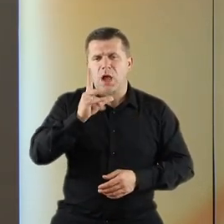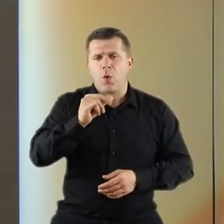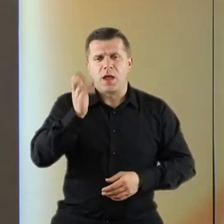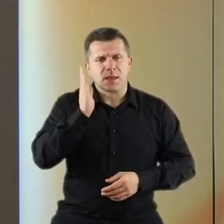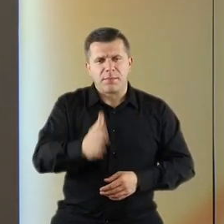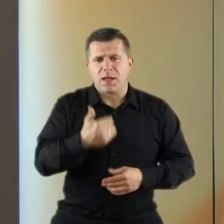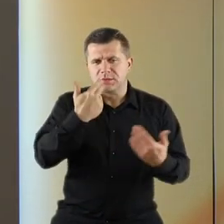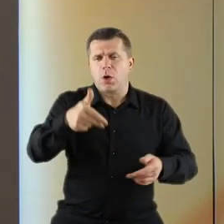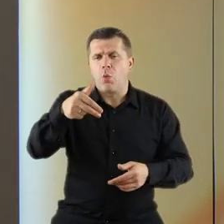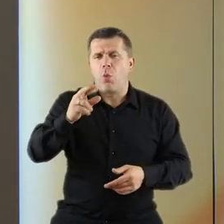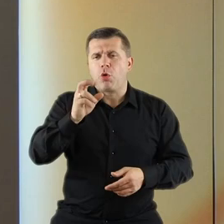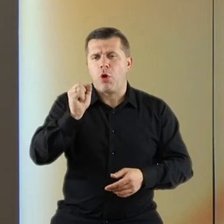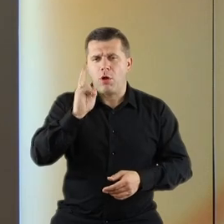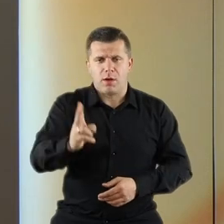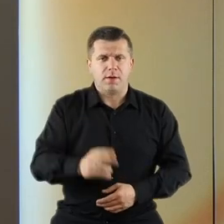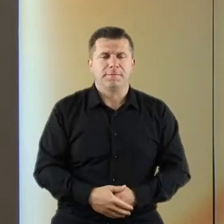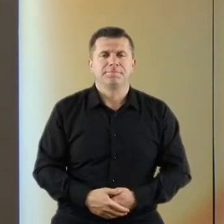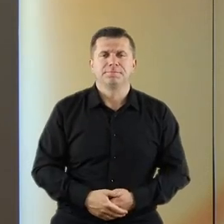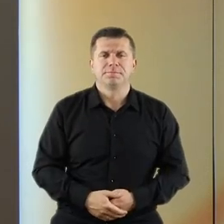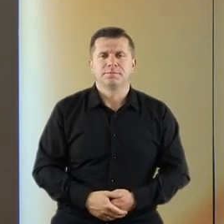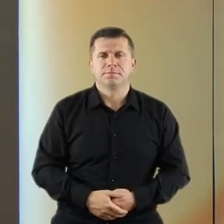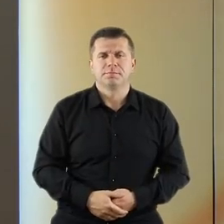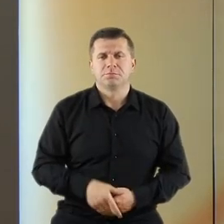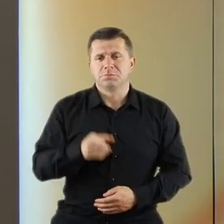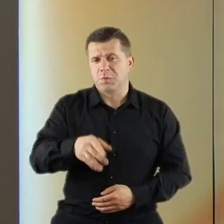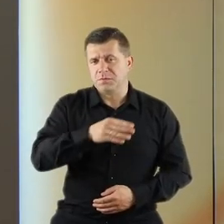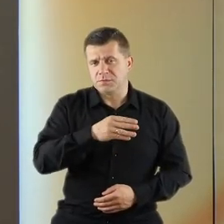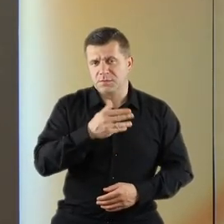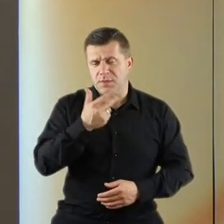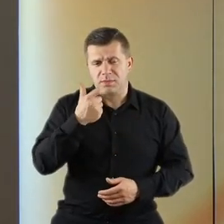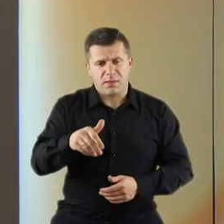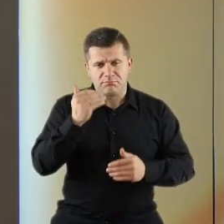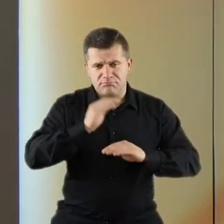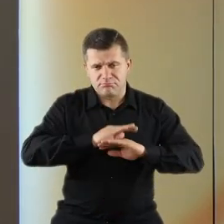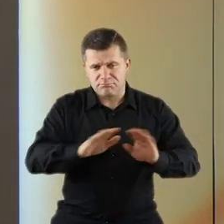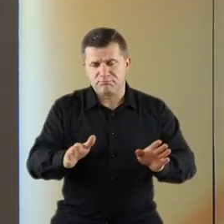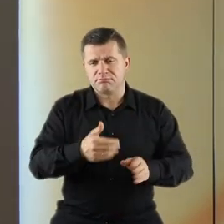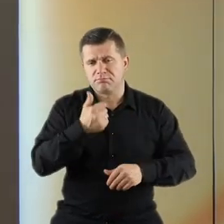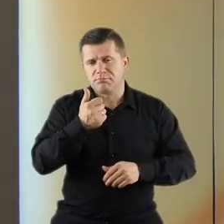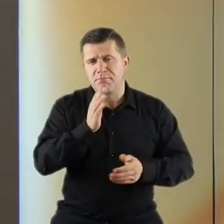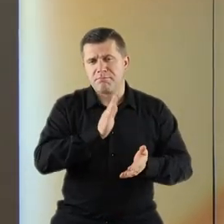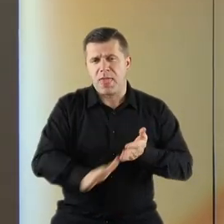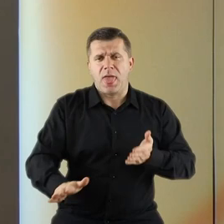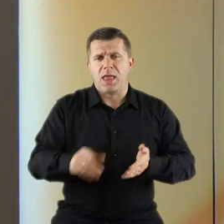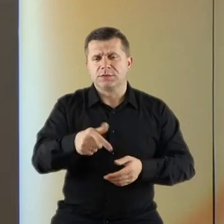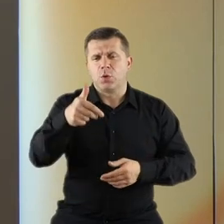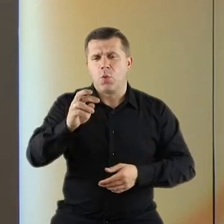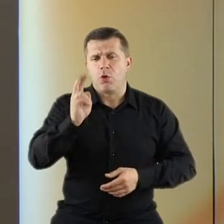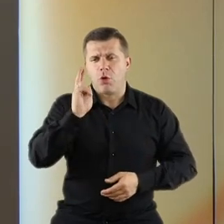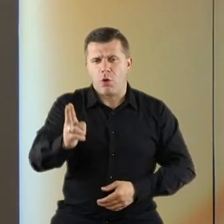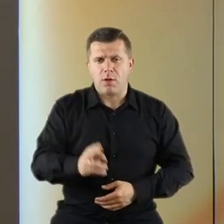jaki z lub tylko wystarczy nie ulotnie przez roku czyli bez tego uroku